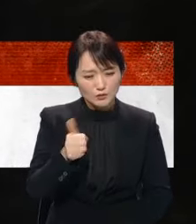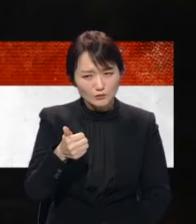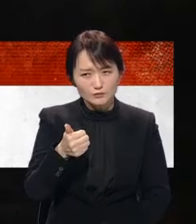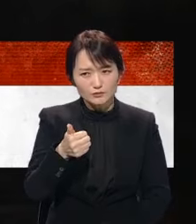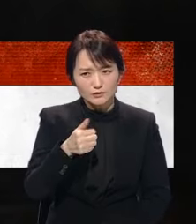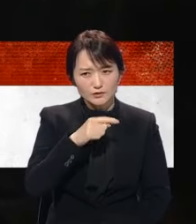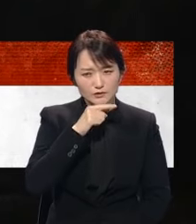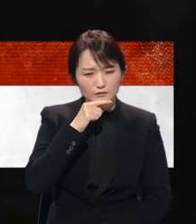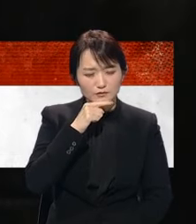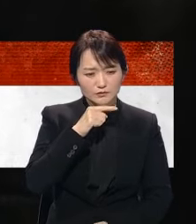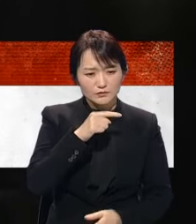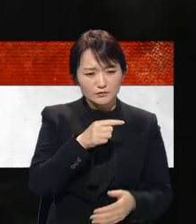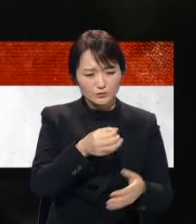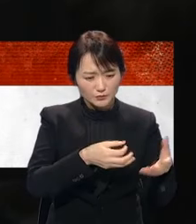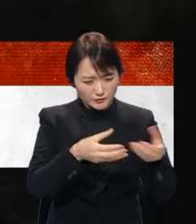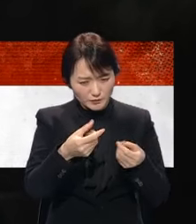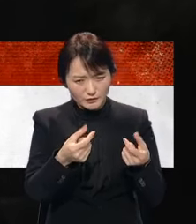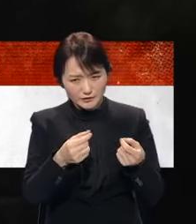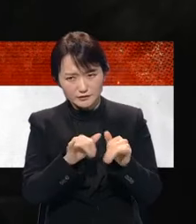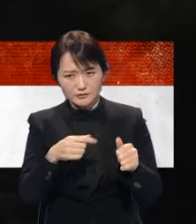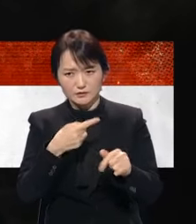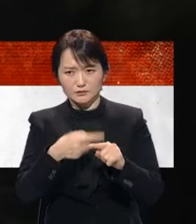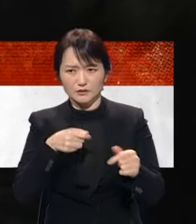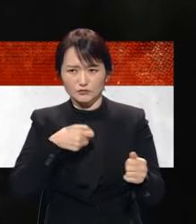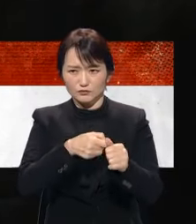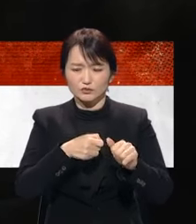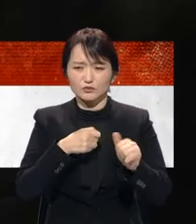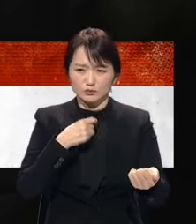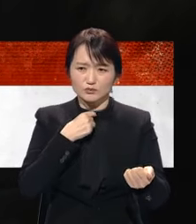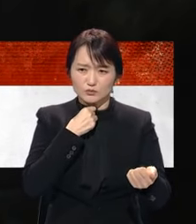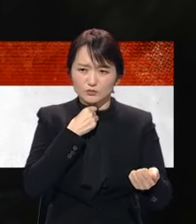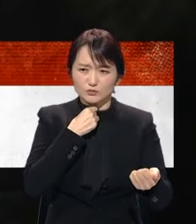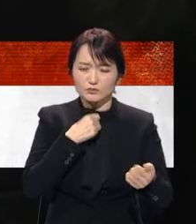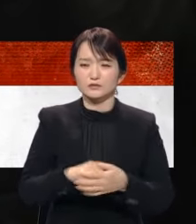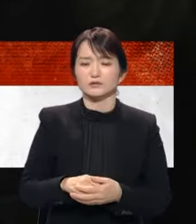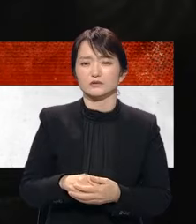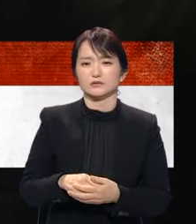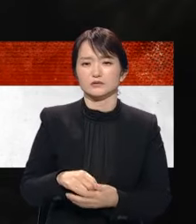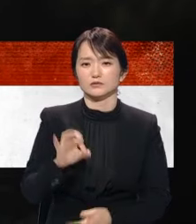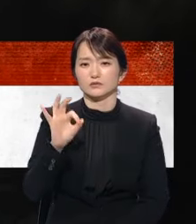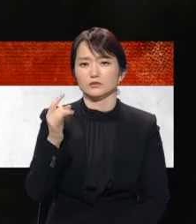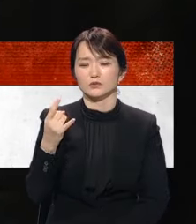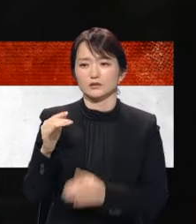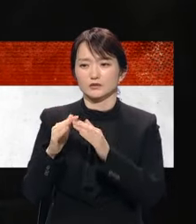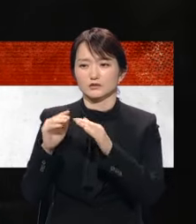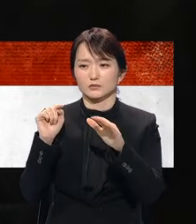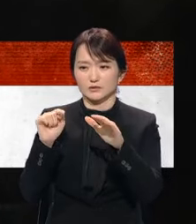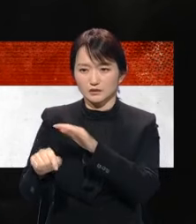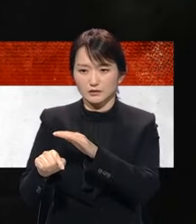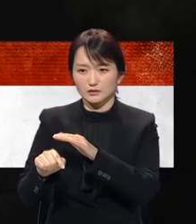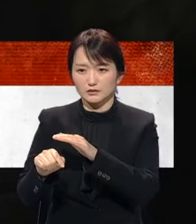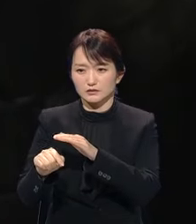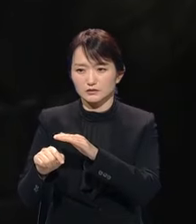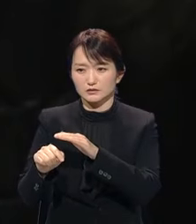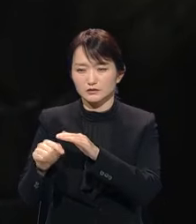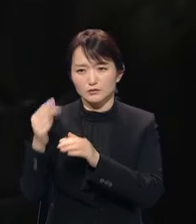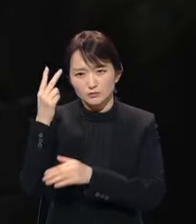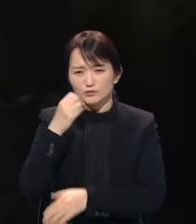싶었습니다. 마지막으로 애가 집에 한번 들렸다가 모레 자수하려고 그랬는데 이렇게 잡혔네요.